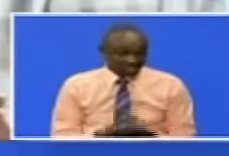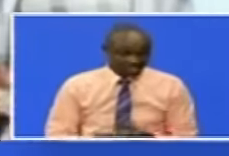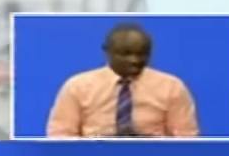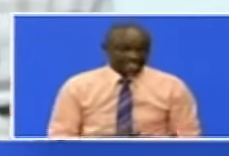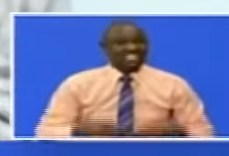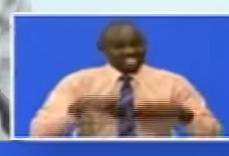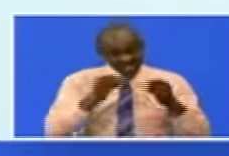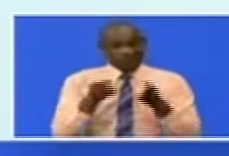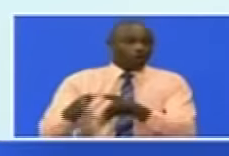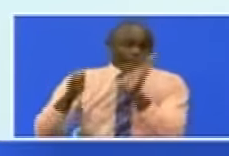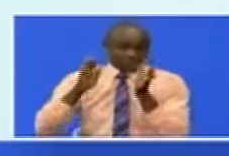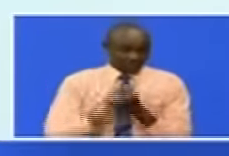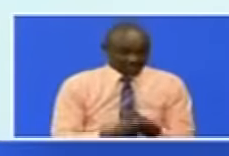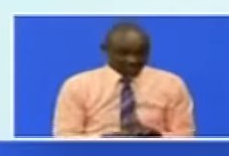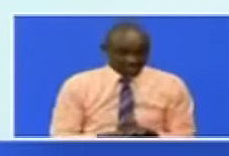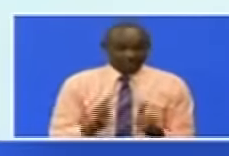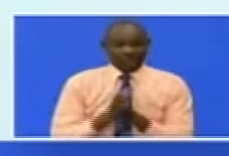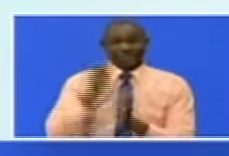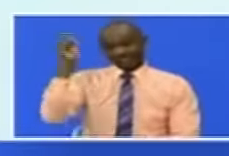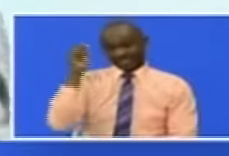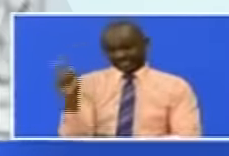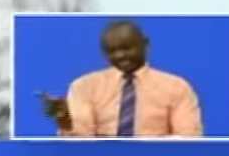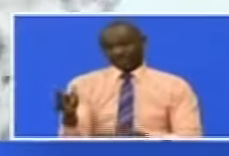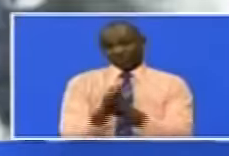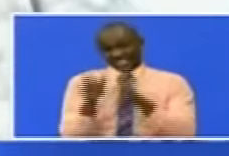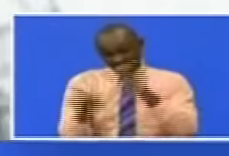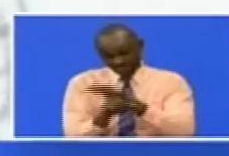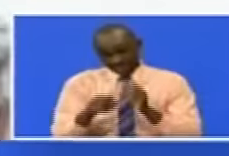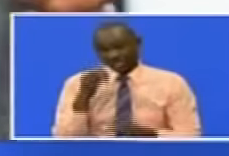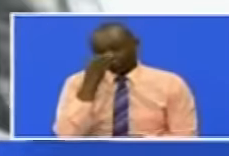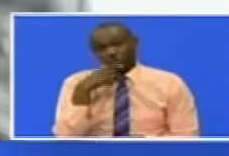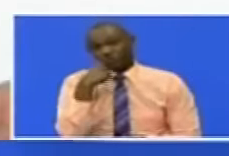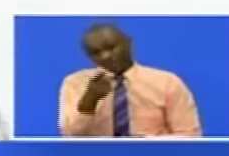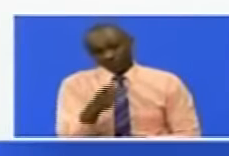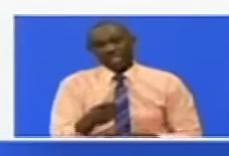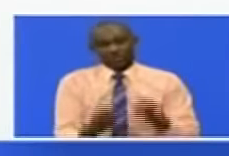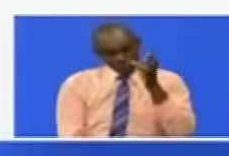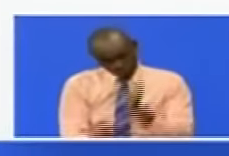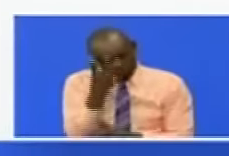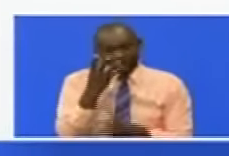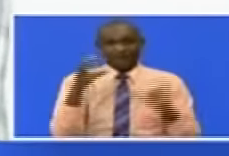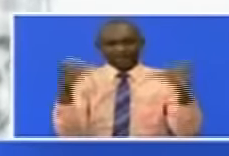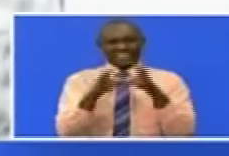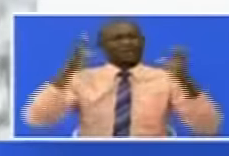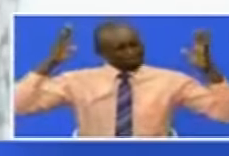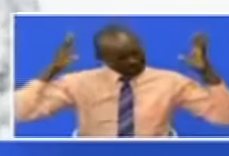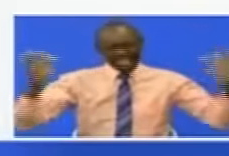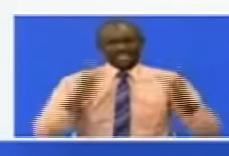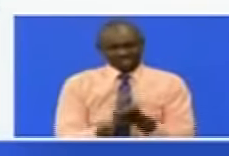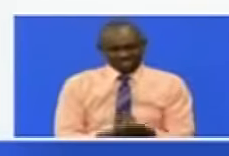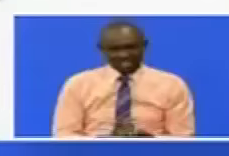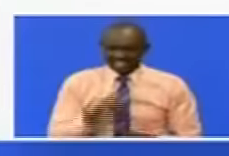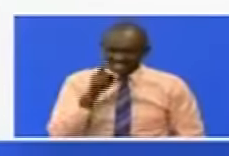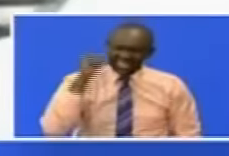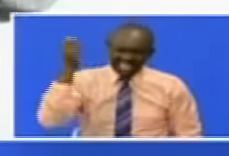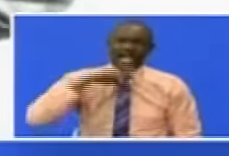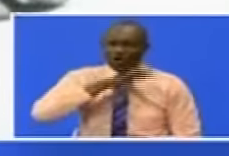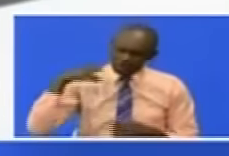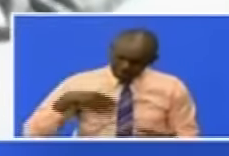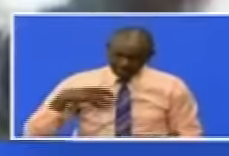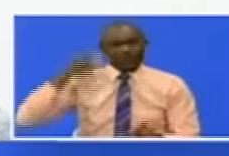amepewa nafasi na rais na naibu wake kuweza kuunda chama moja kubwa ambayo Wakenya